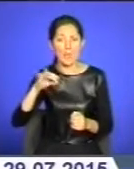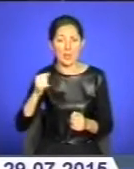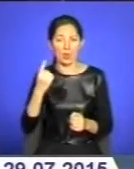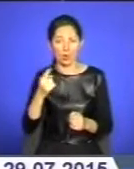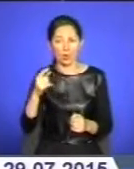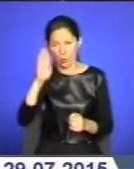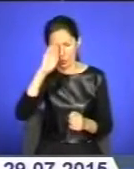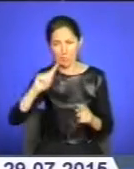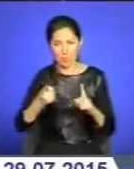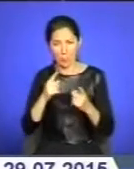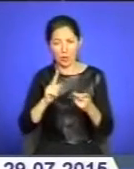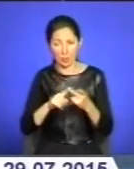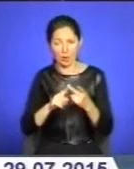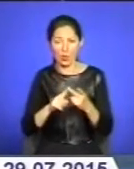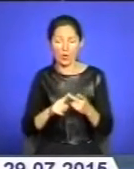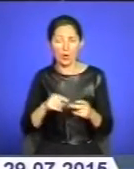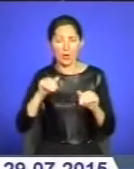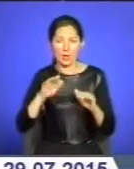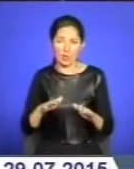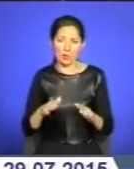наразі обирають міру запобіжного заходу.